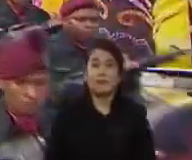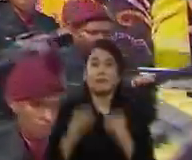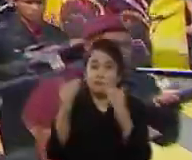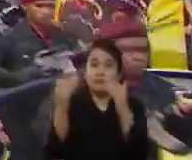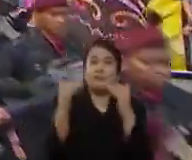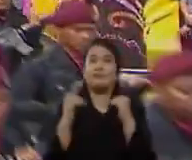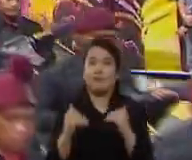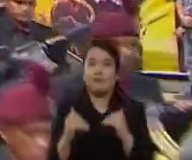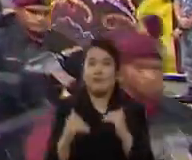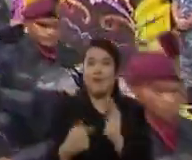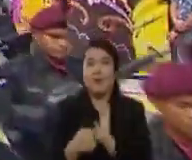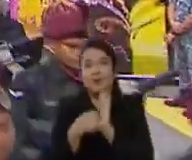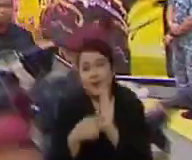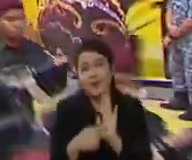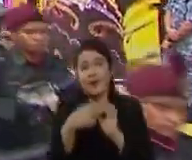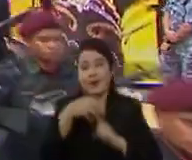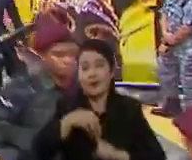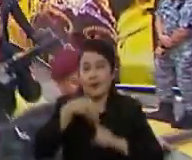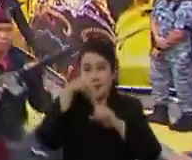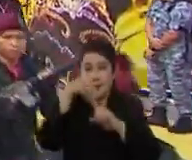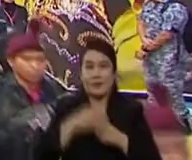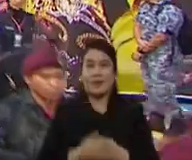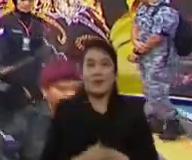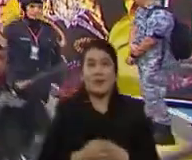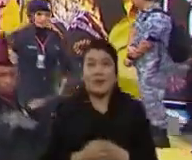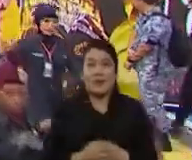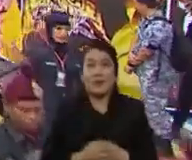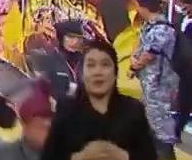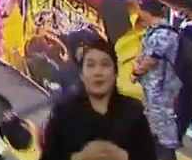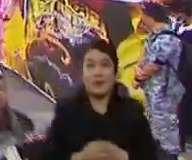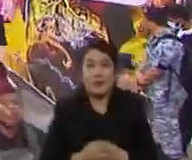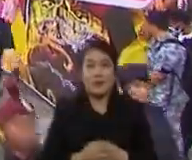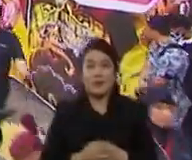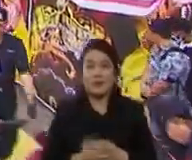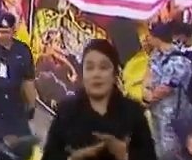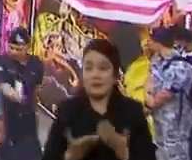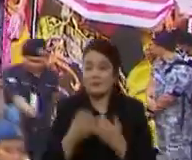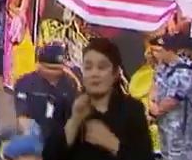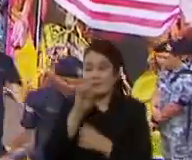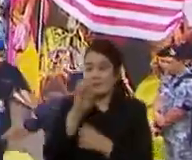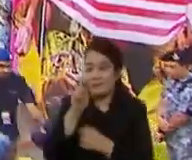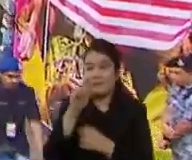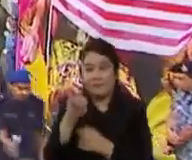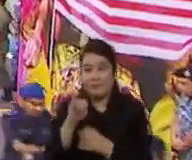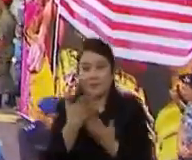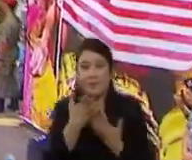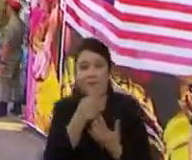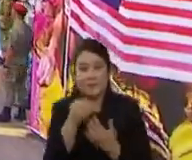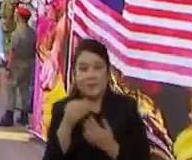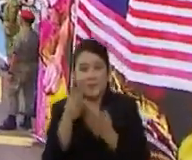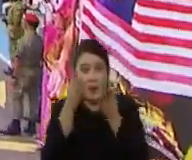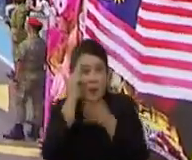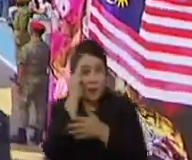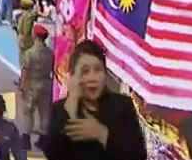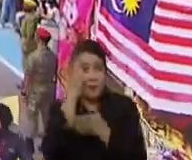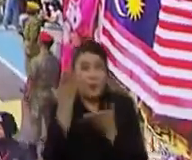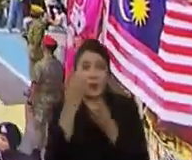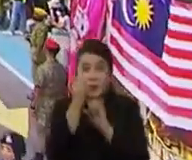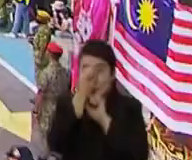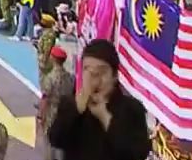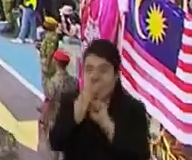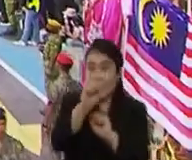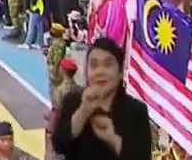Berikut ialah persembahan khas yang diterapkan dengan elemen seni bela diri Melayu yang menjurus kepada